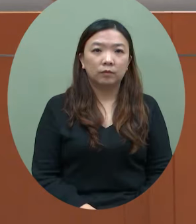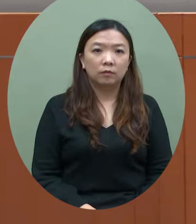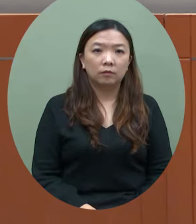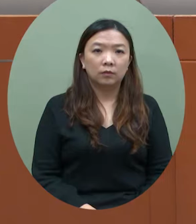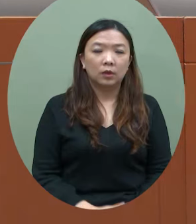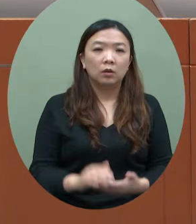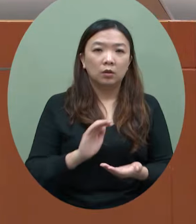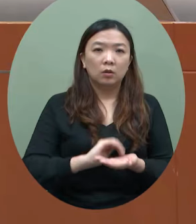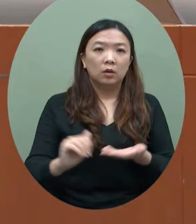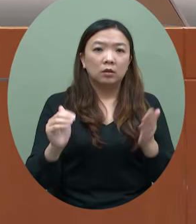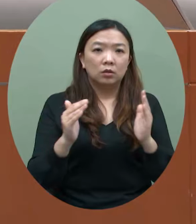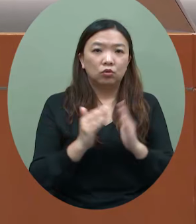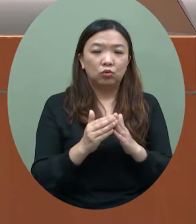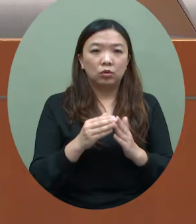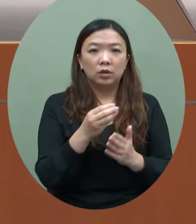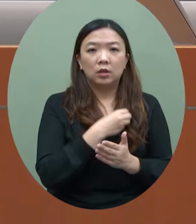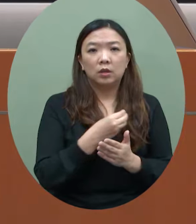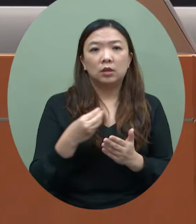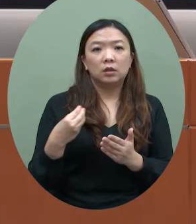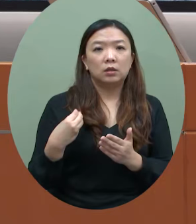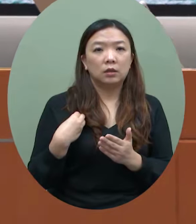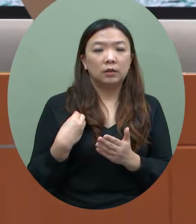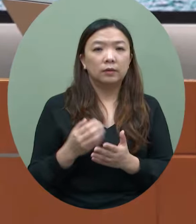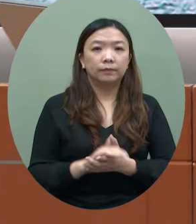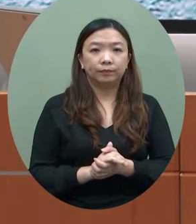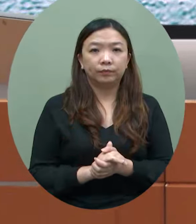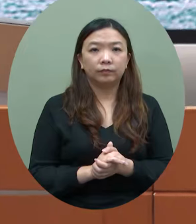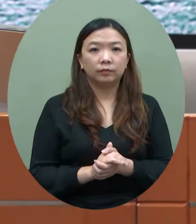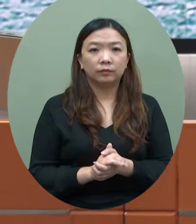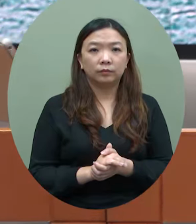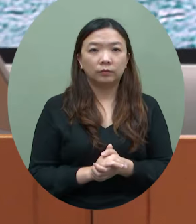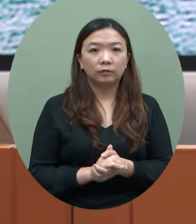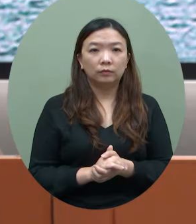生署嗰位醫生就做嗰啲旅遊嗰啲